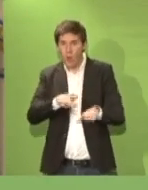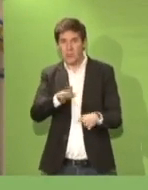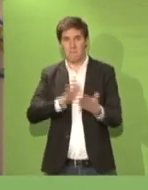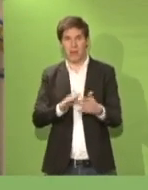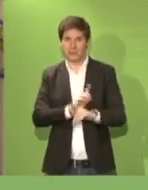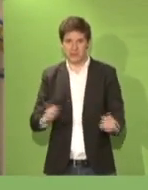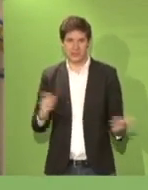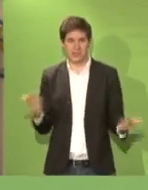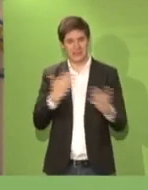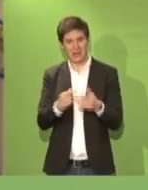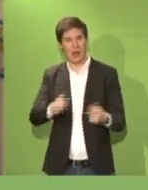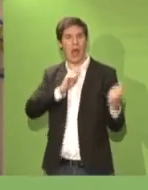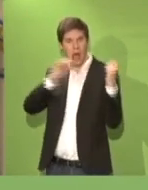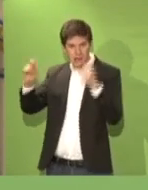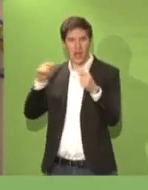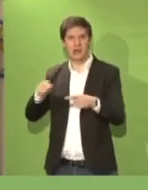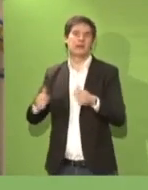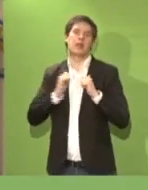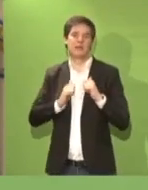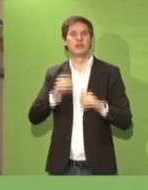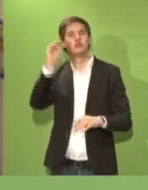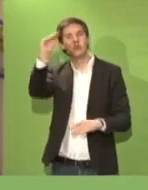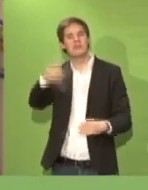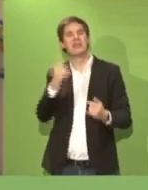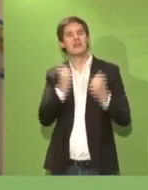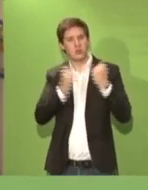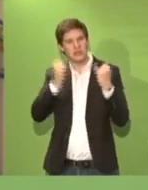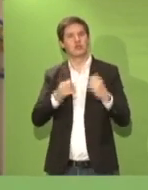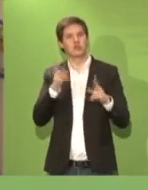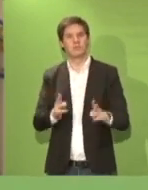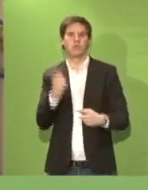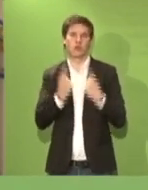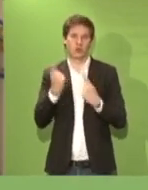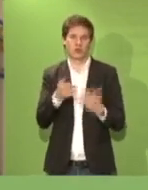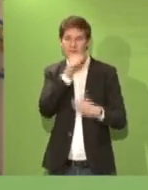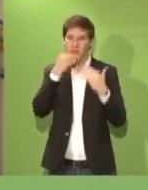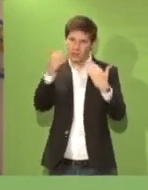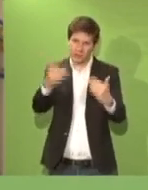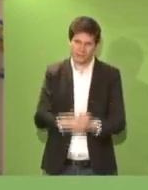Antrag klarmachen, die Zukunft der Industrie ist grün. Herzlichen Dank.